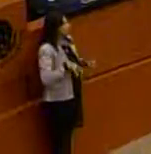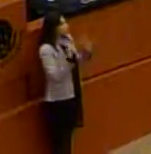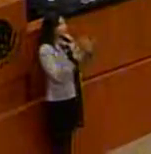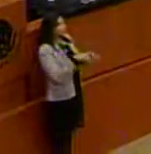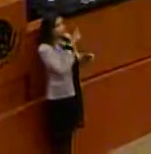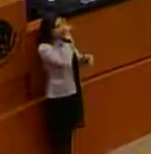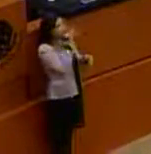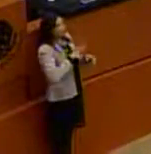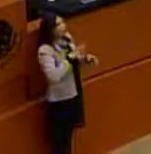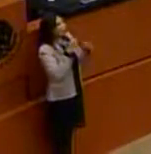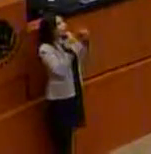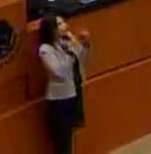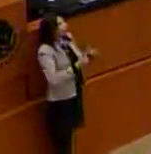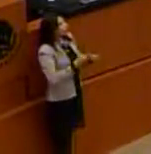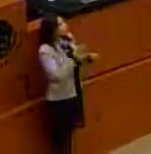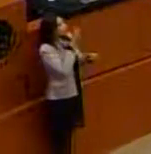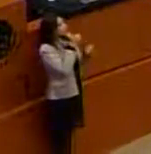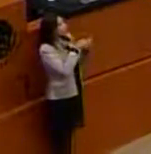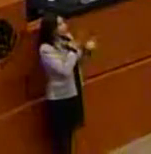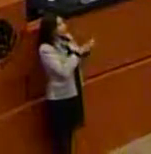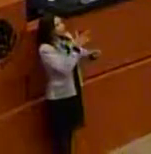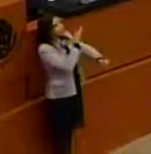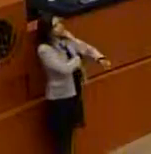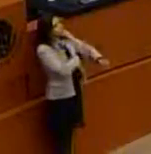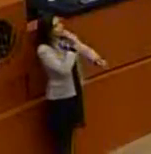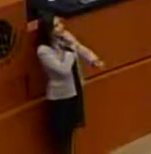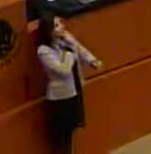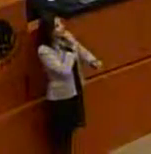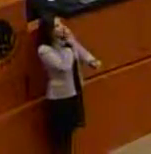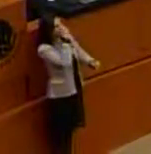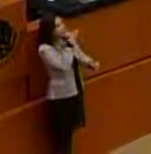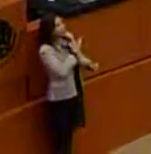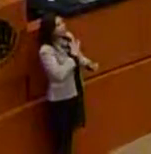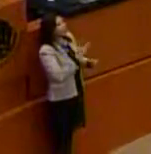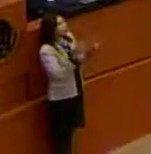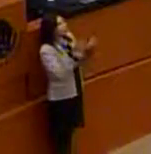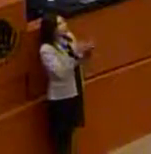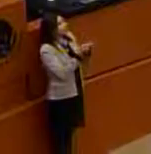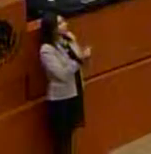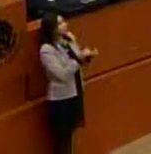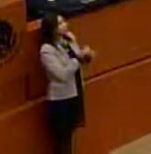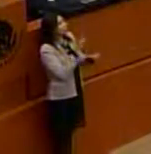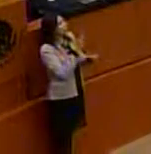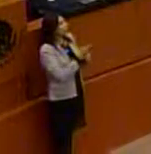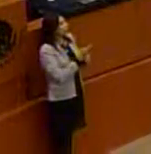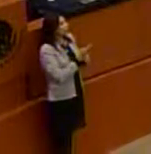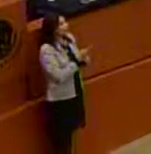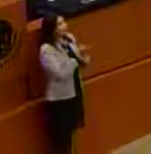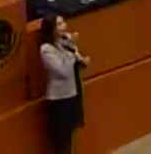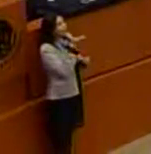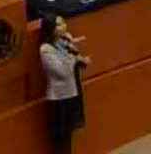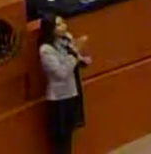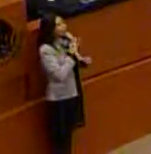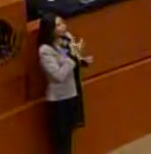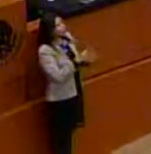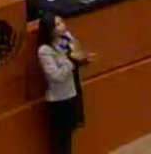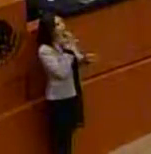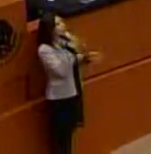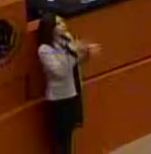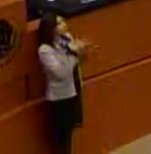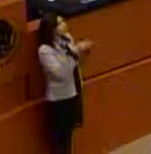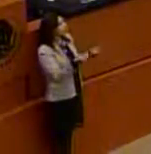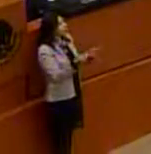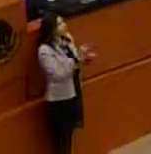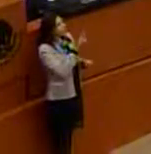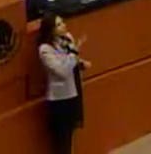des solutions à la multitude de problèmes de notre société qui n'existeraient simplement plus avec le RBI, il s'agissait premièrement de faire connaître ce